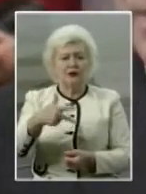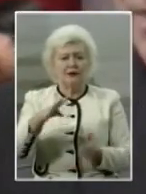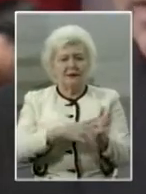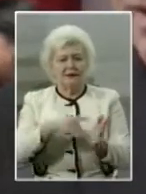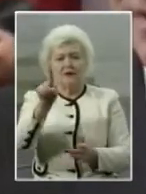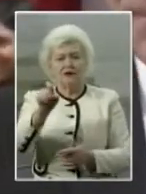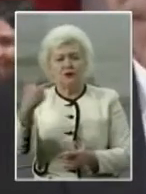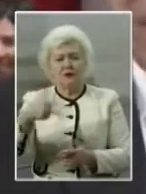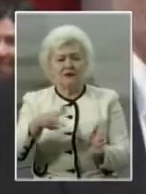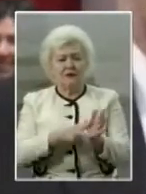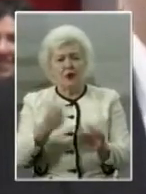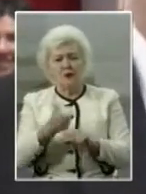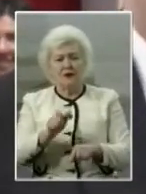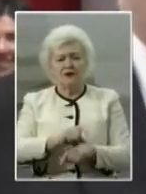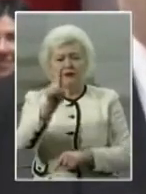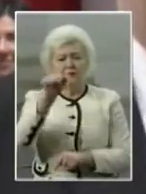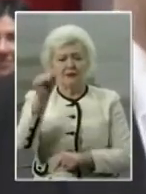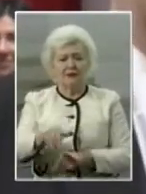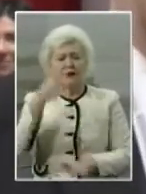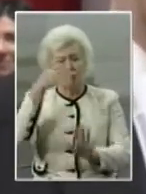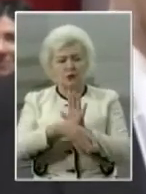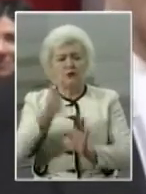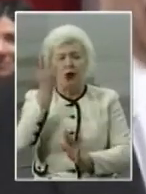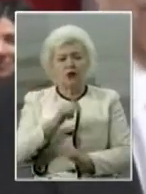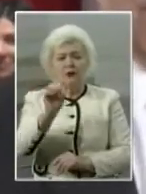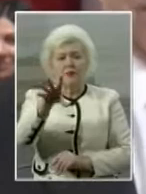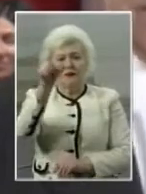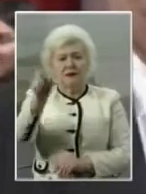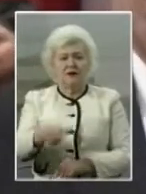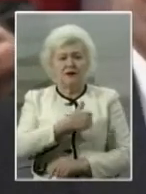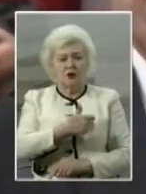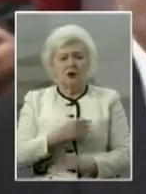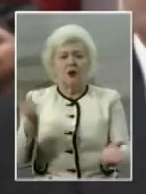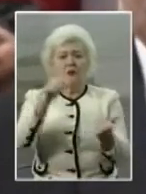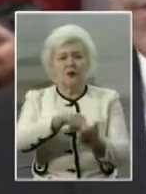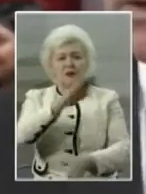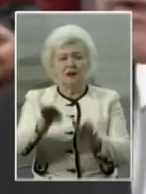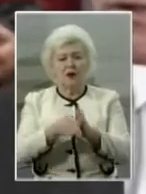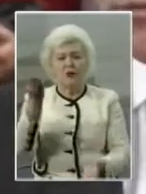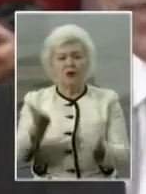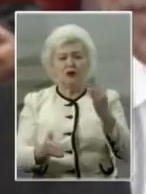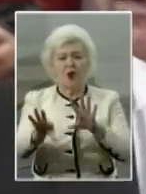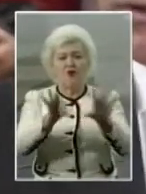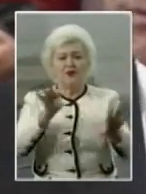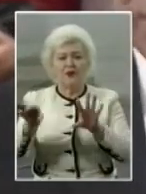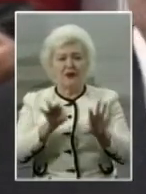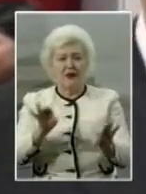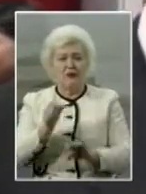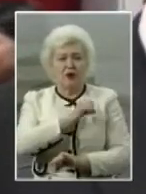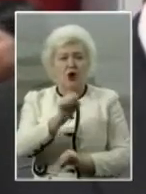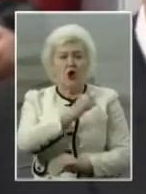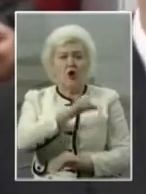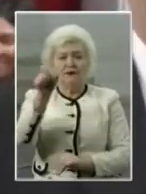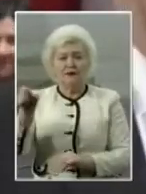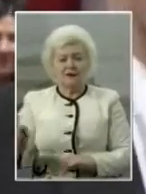130 тисяч. Більше 100 тисяч. І розумієте, коли 15 чоловік намагаються поставити під сумнів вибір одеситів, ну це